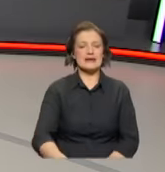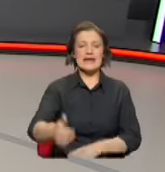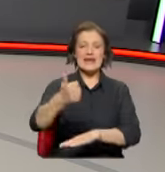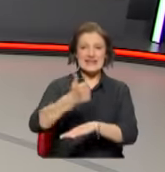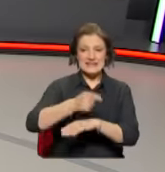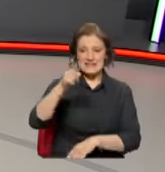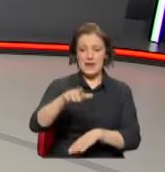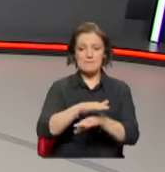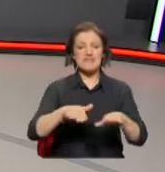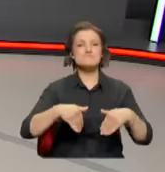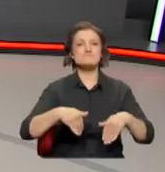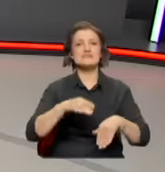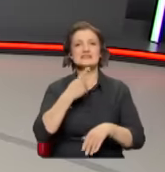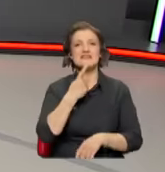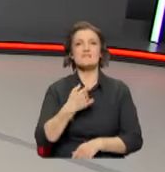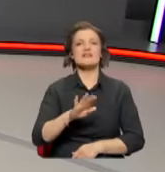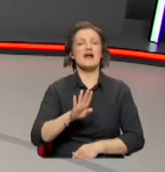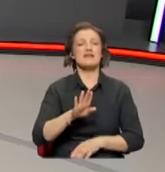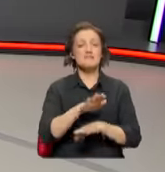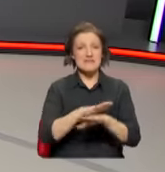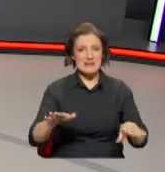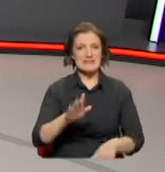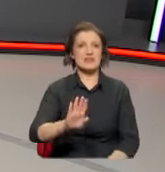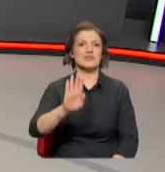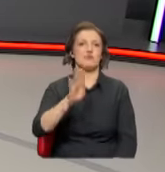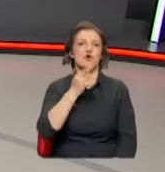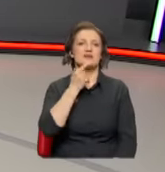İktidar bitti demeden bitmesine demokrasi denir.